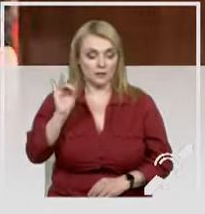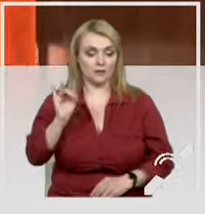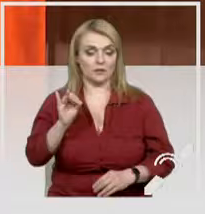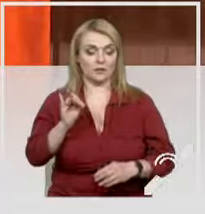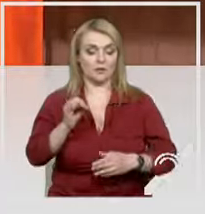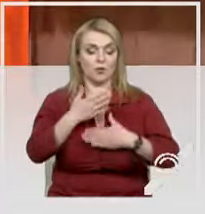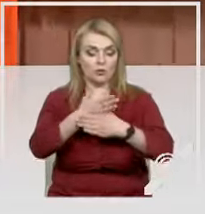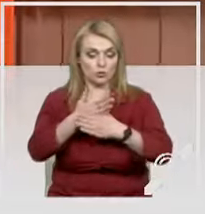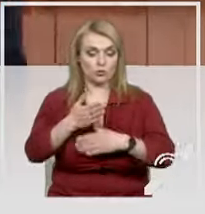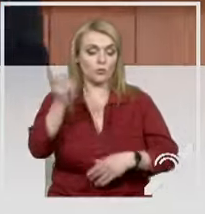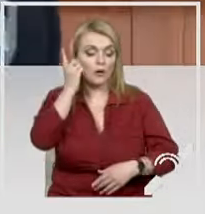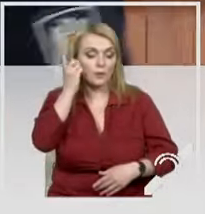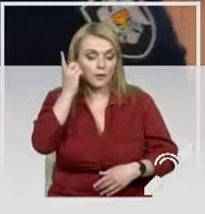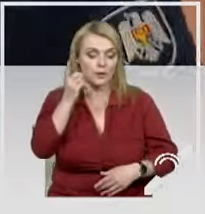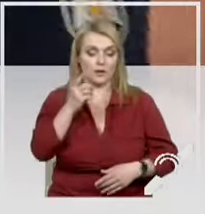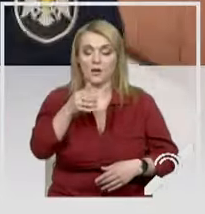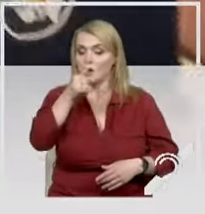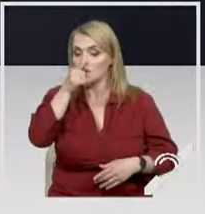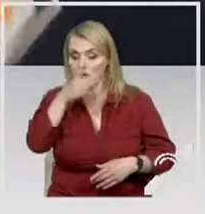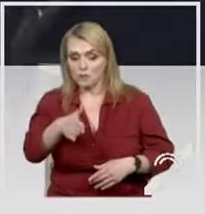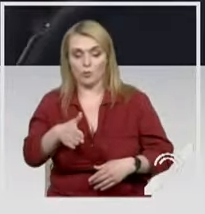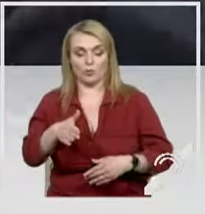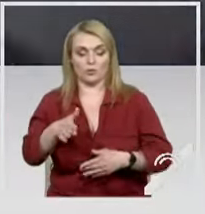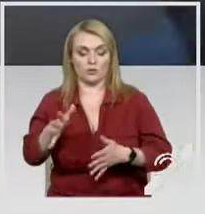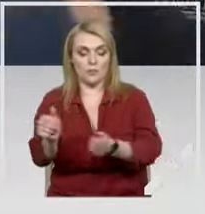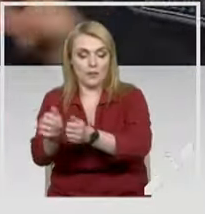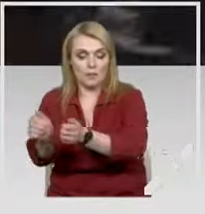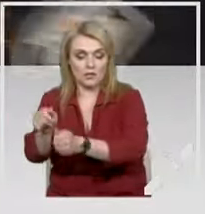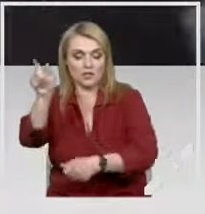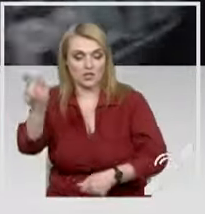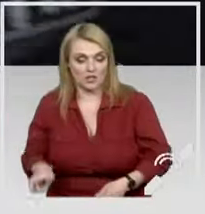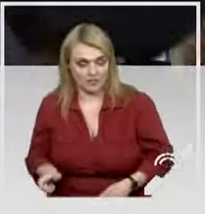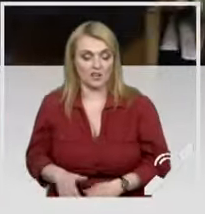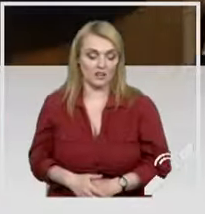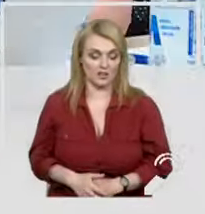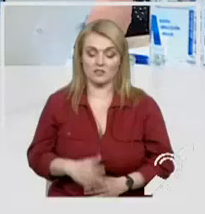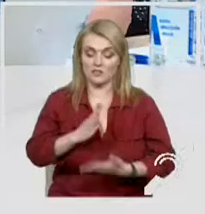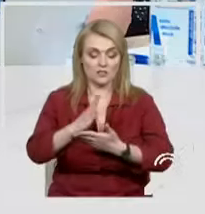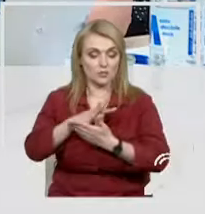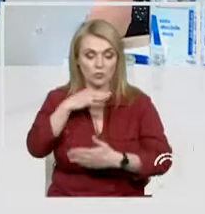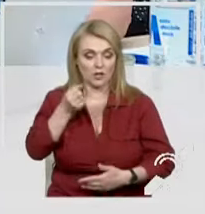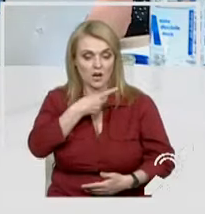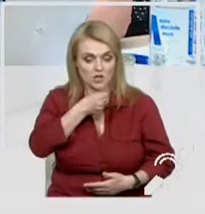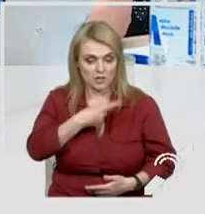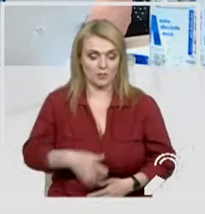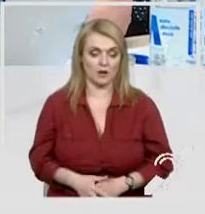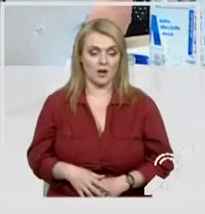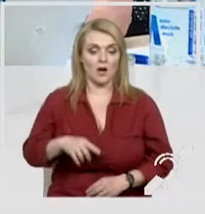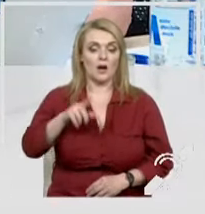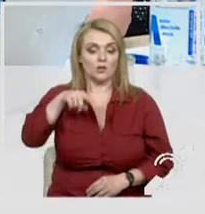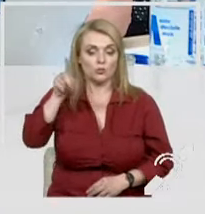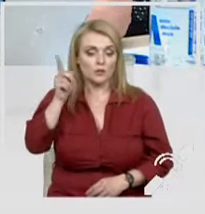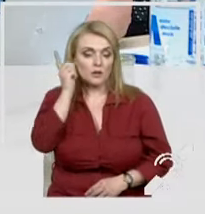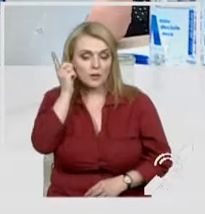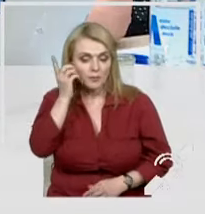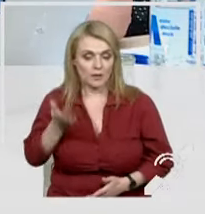ajutorul telefonului mobil, deoarece nu există o lege în acest sens. S-a vorbit și despre alte lacune. Numerele de telefon,